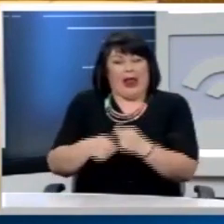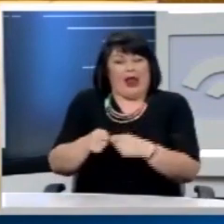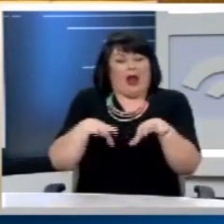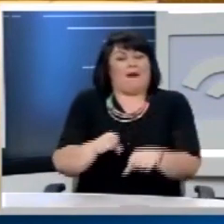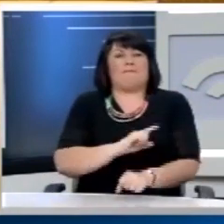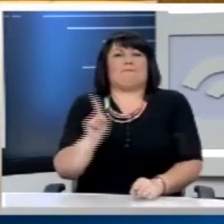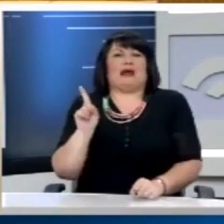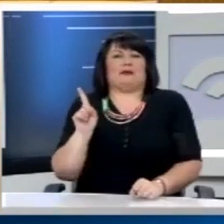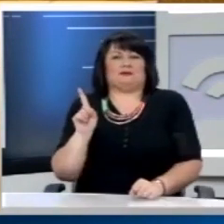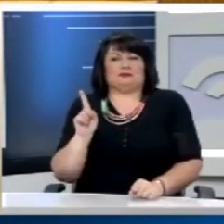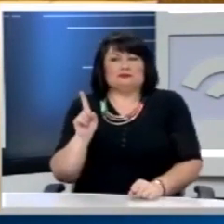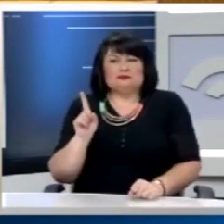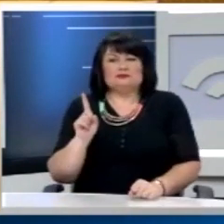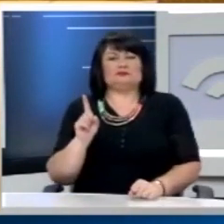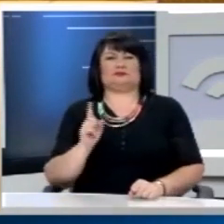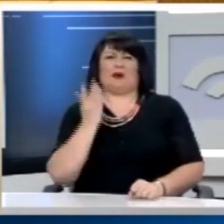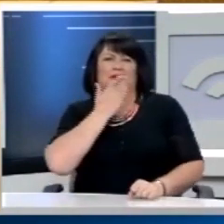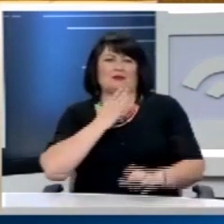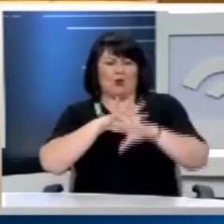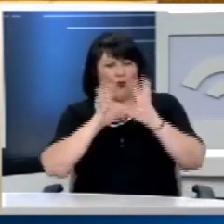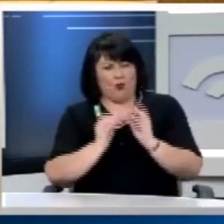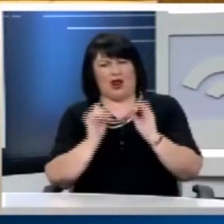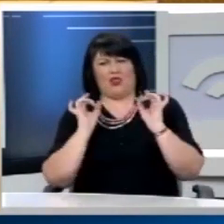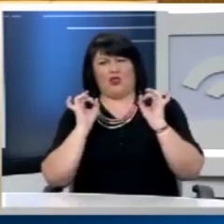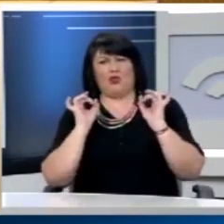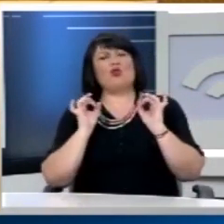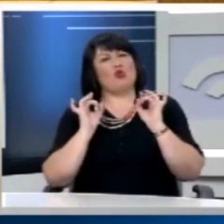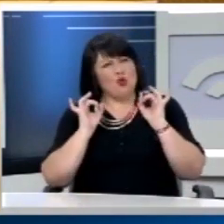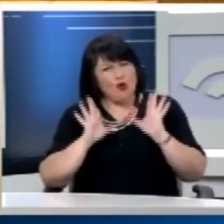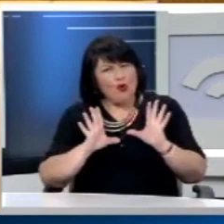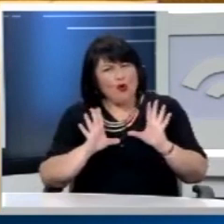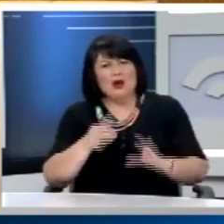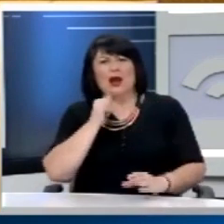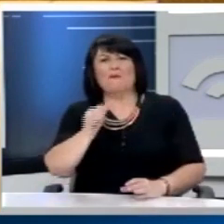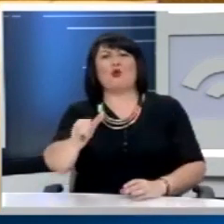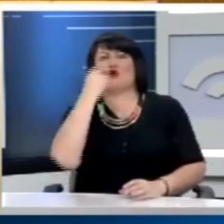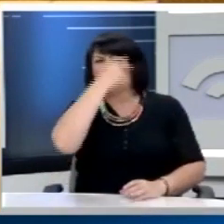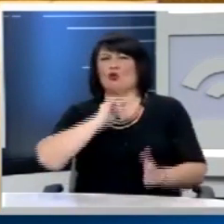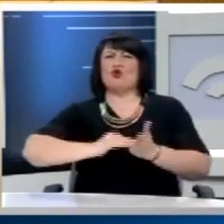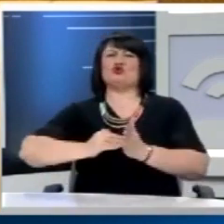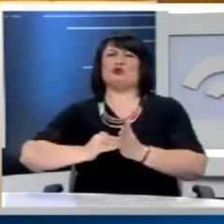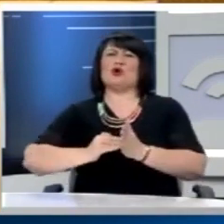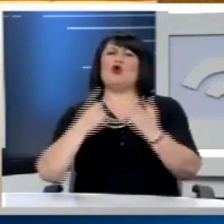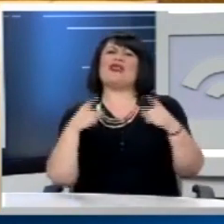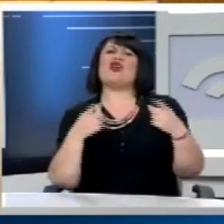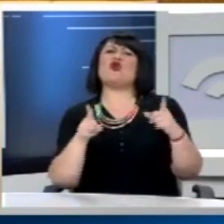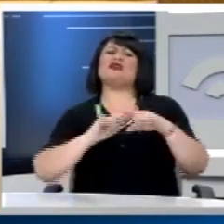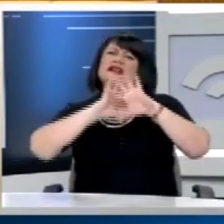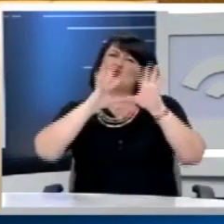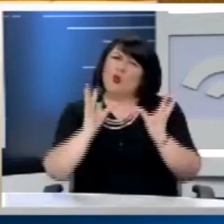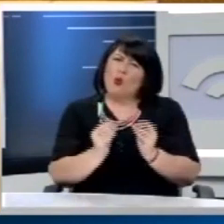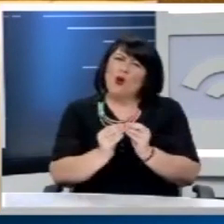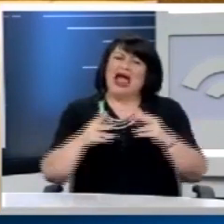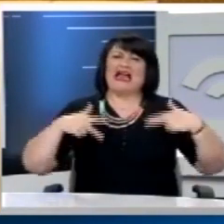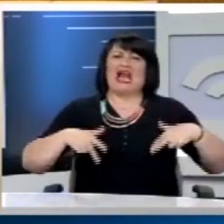δραστηριότητα, πλήρως στελεχωμένα με μόνιμο προσωπικό όλων των ειδικοτήτων και κρατική